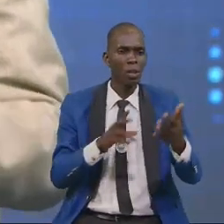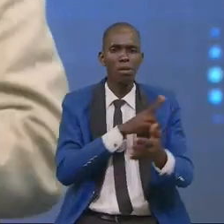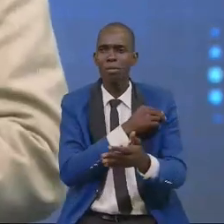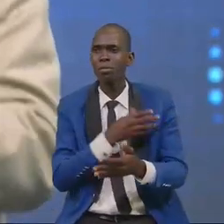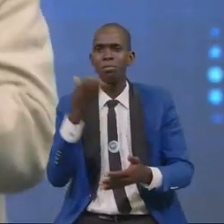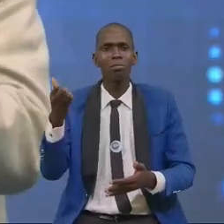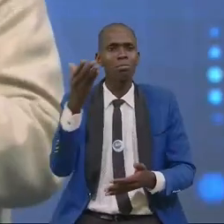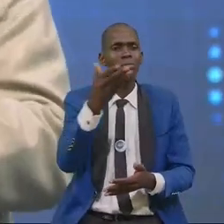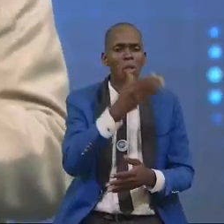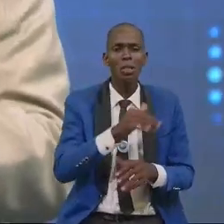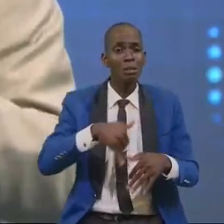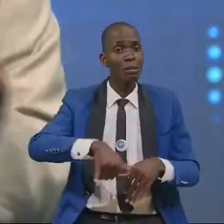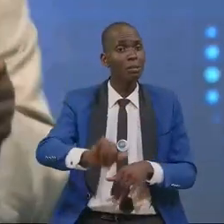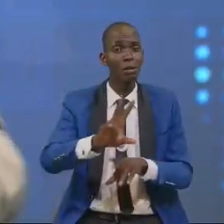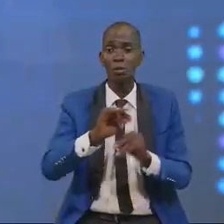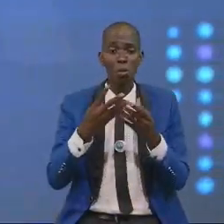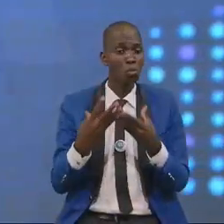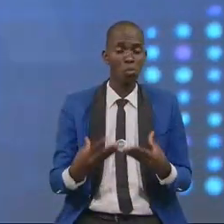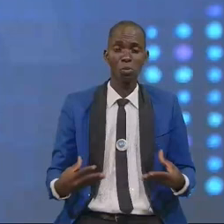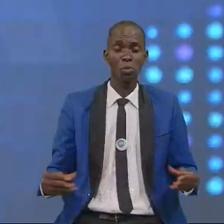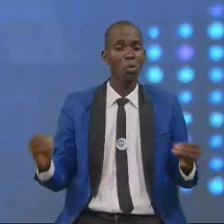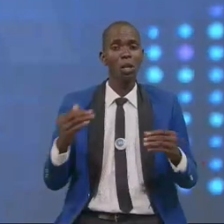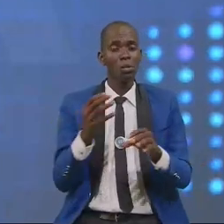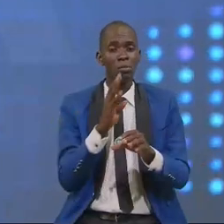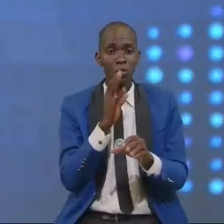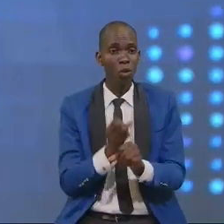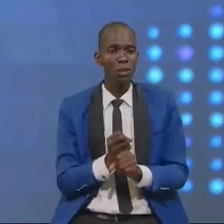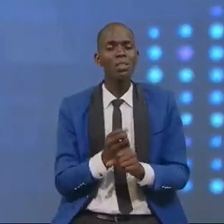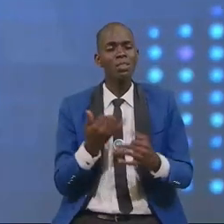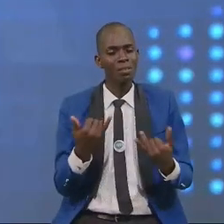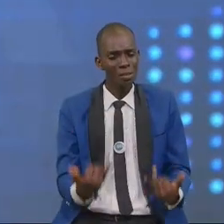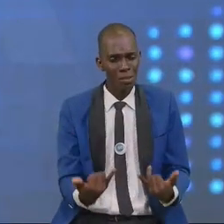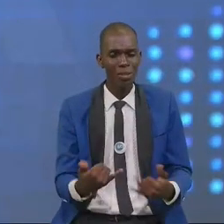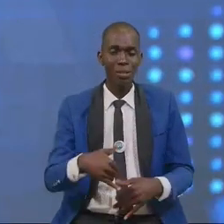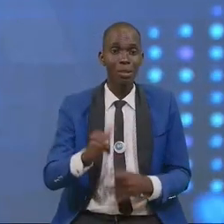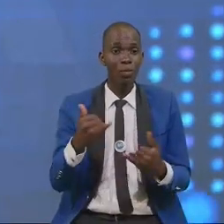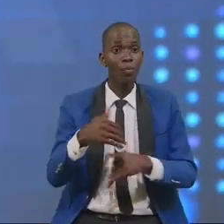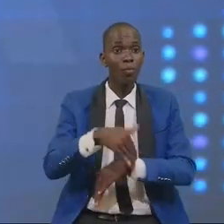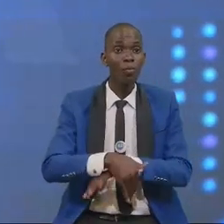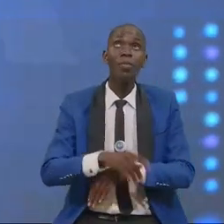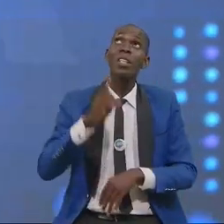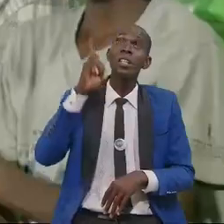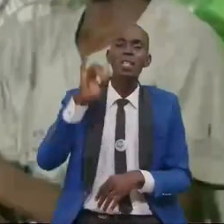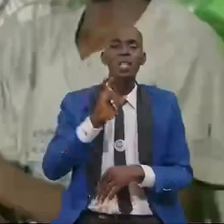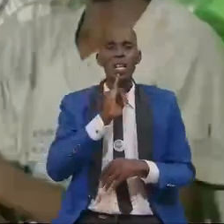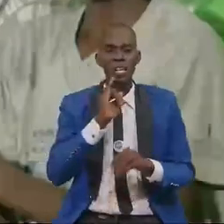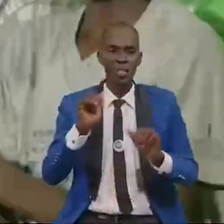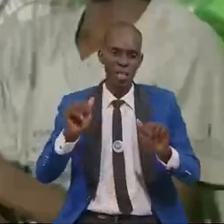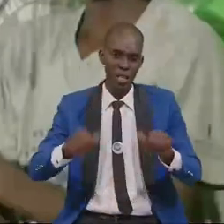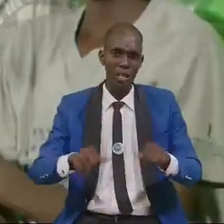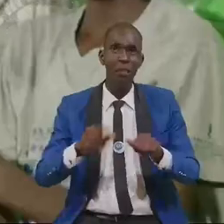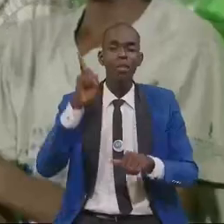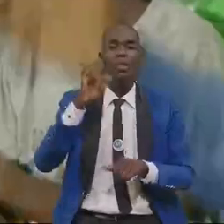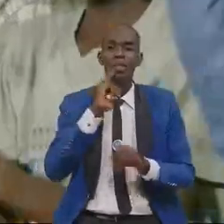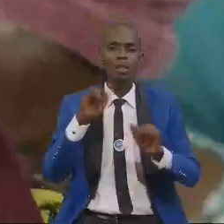et aucune solution n'a été trouvé mais ce soir il peut il peut te